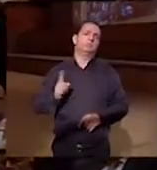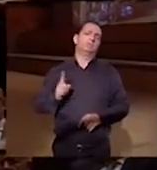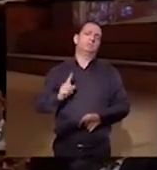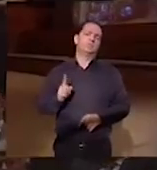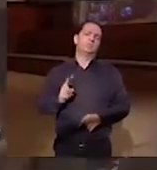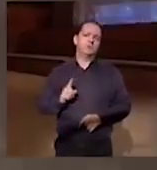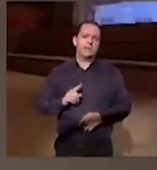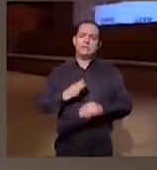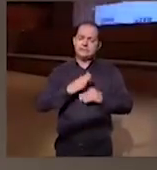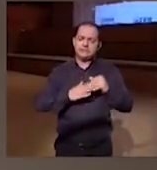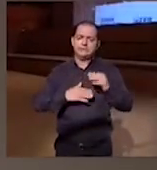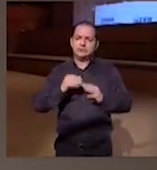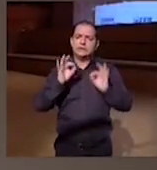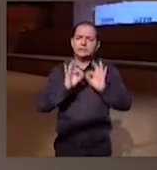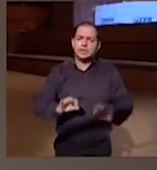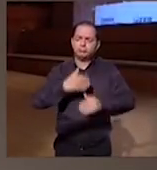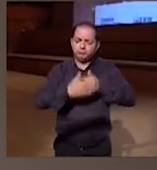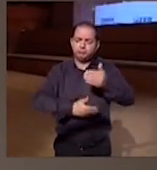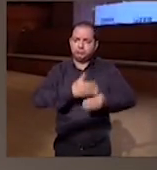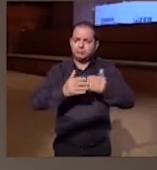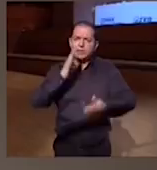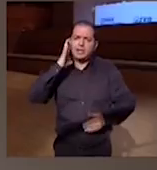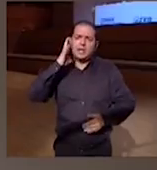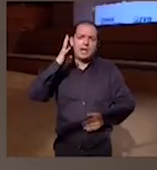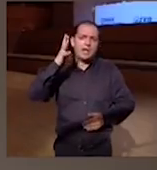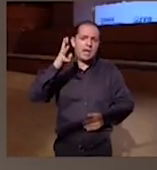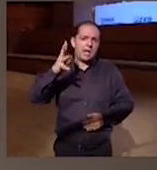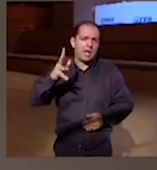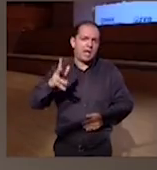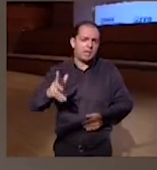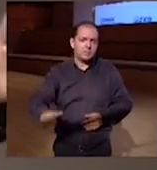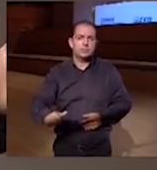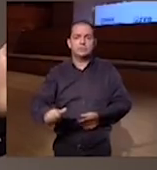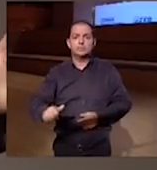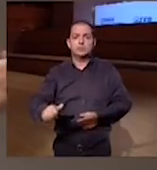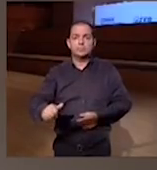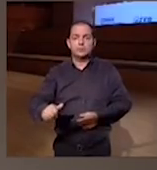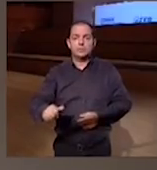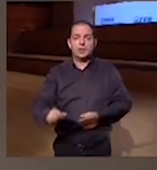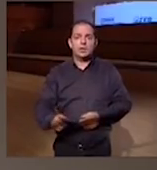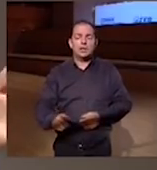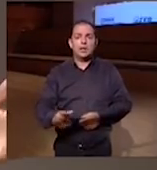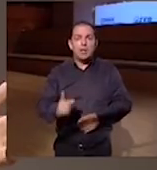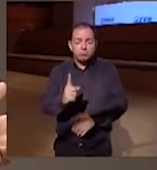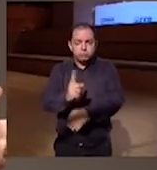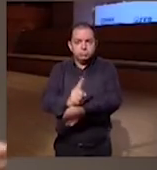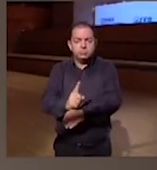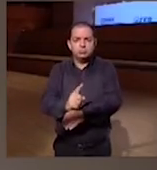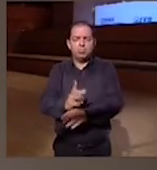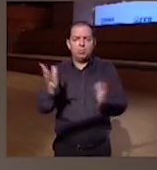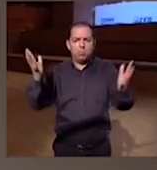Κερδίζεται και χτίζεται δύσκολα, μέρα με τη μέρα, και γκρεμίζεται, εξανεμίζεται εύκολα.